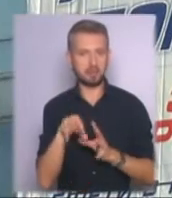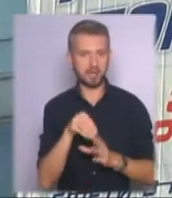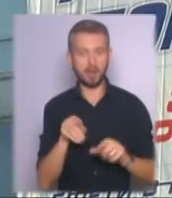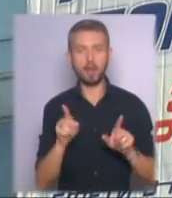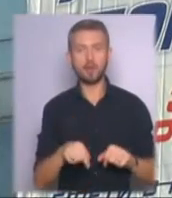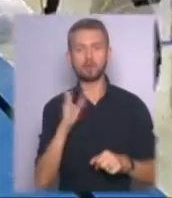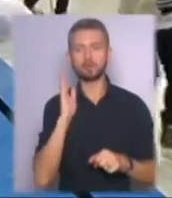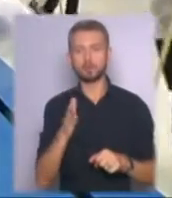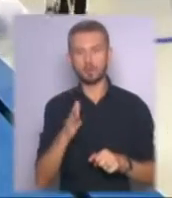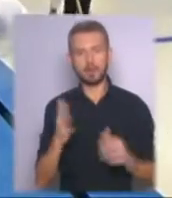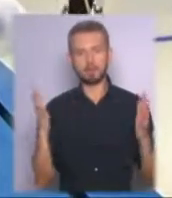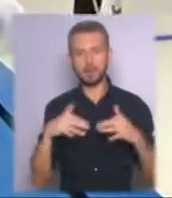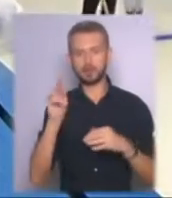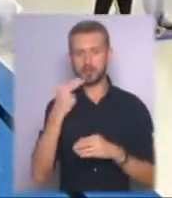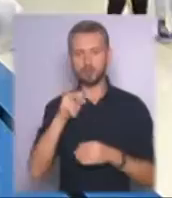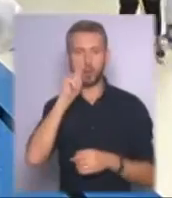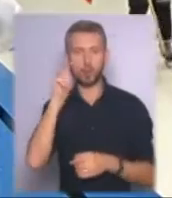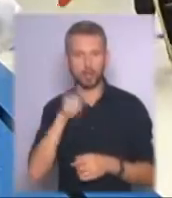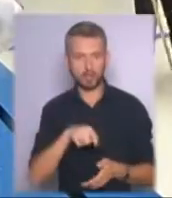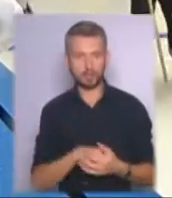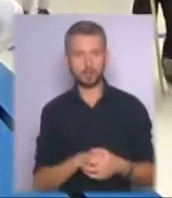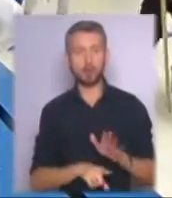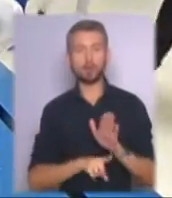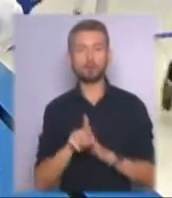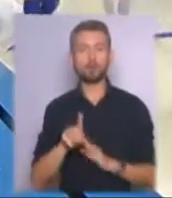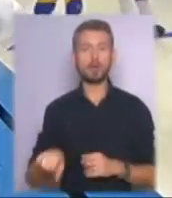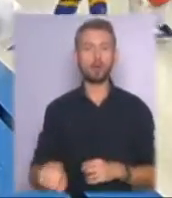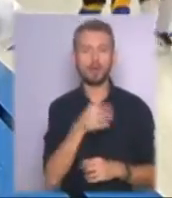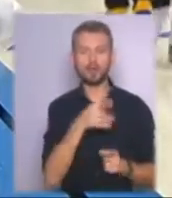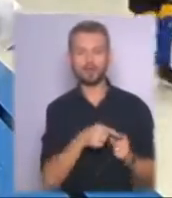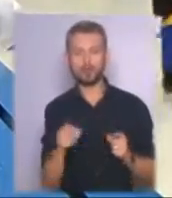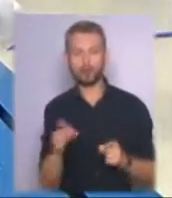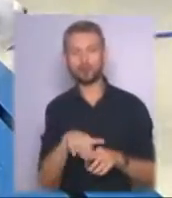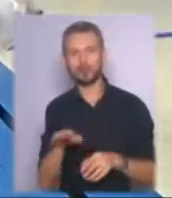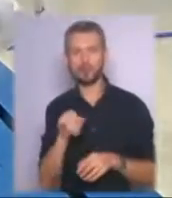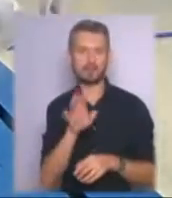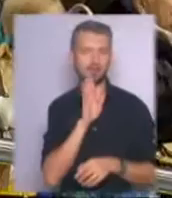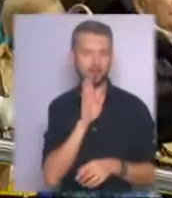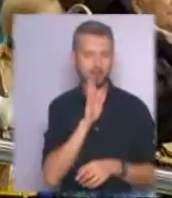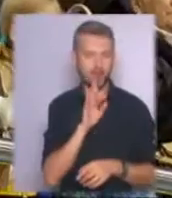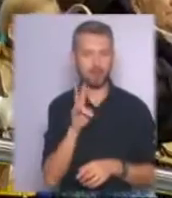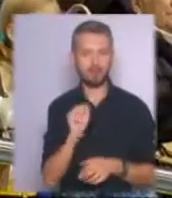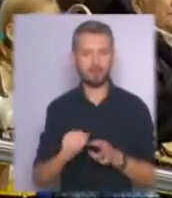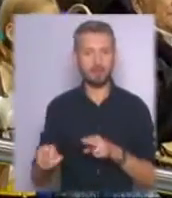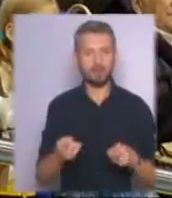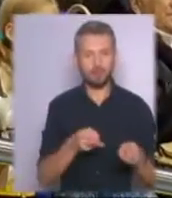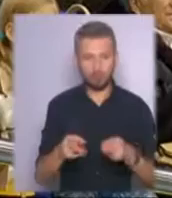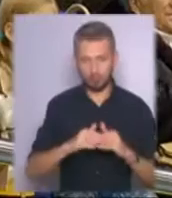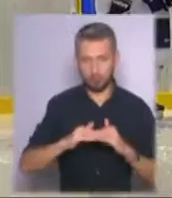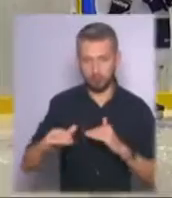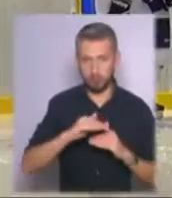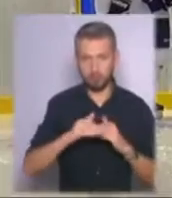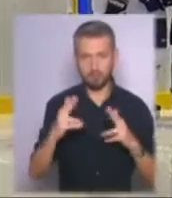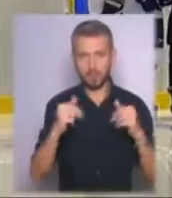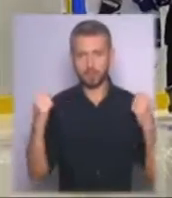також відбуватимуться матчі чемпіонату України. Розпочали ж хокейний сезон діти та дівчата. На льоду у палацу спорту